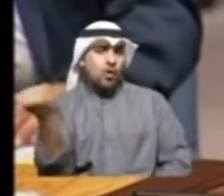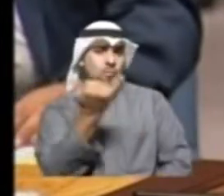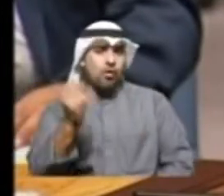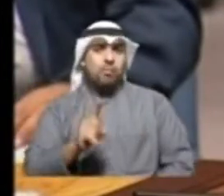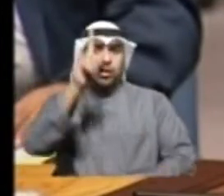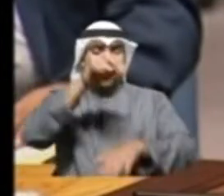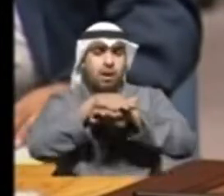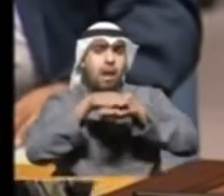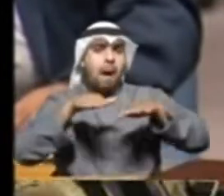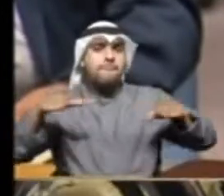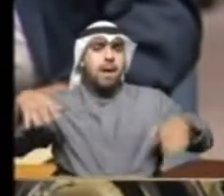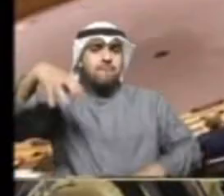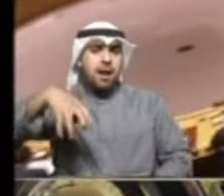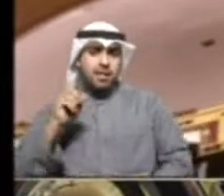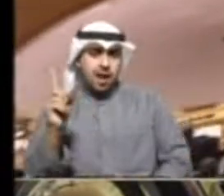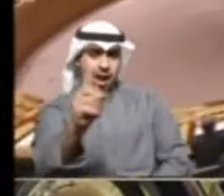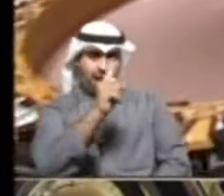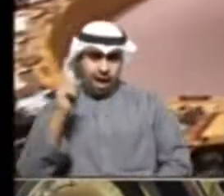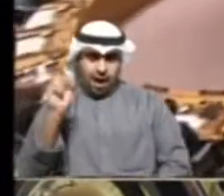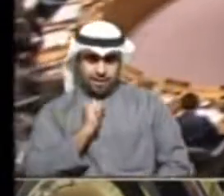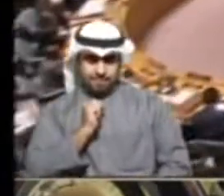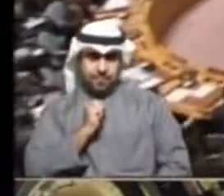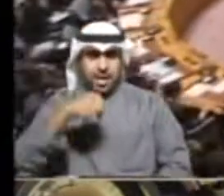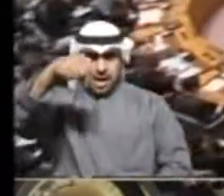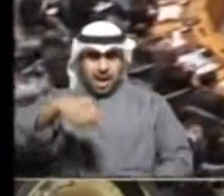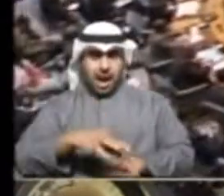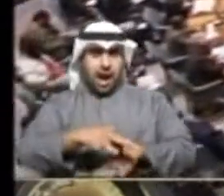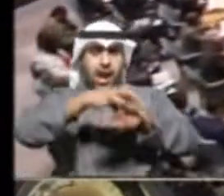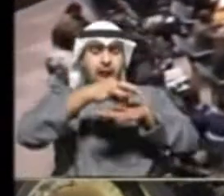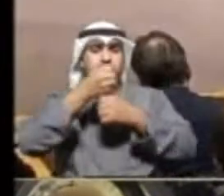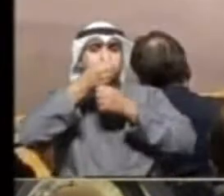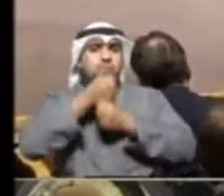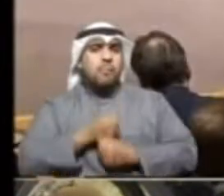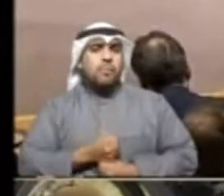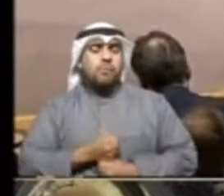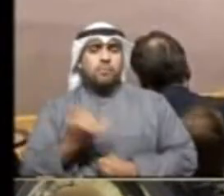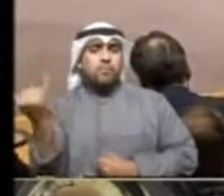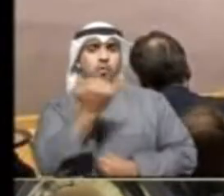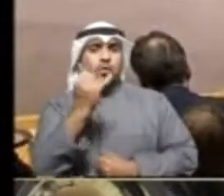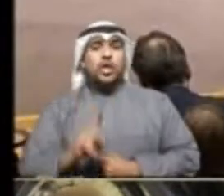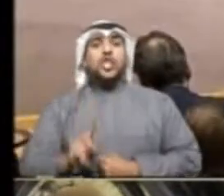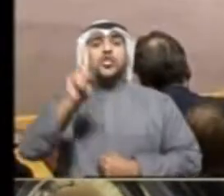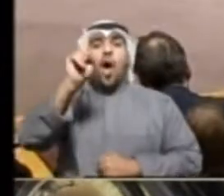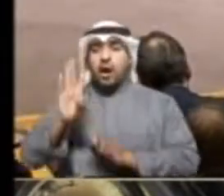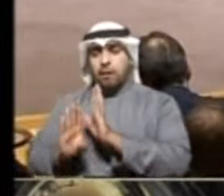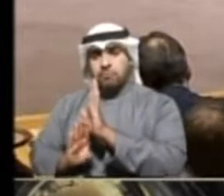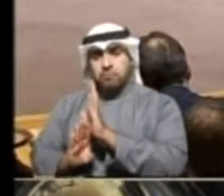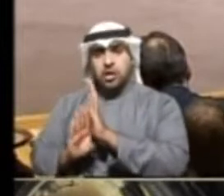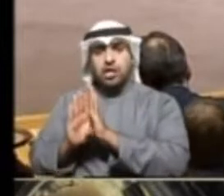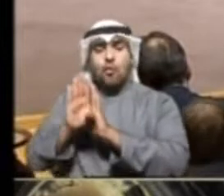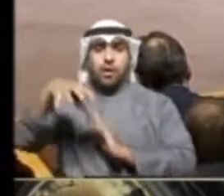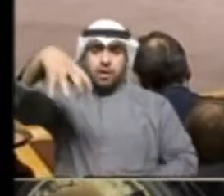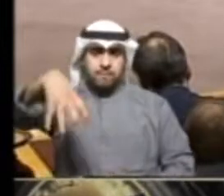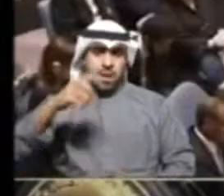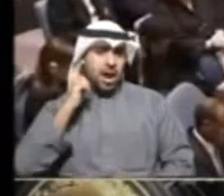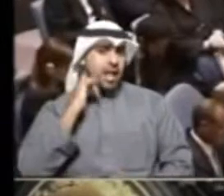والأمن الدوليين. آمال كبيرة ومسؤولية أكبر على عاتق دولة الكويت في طرح الملفات والقضايا